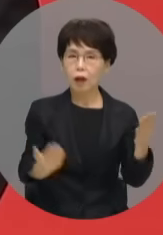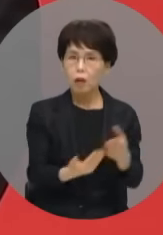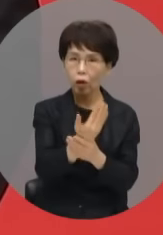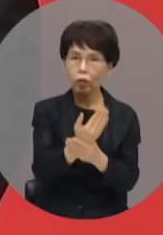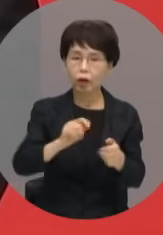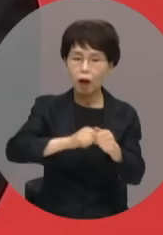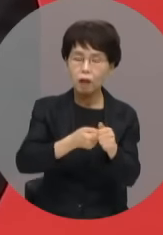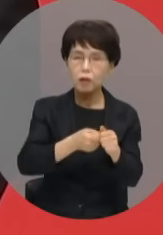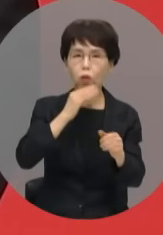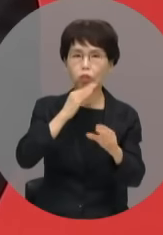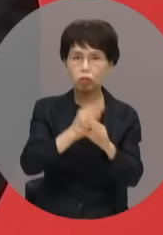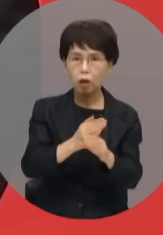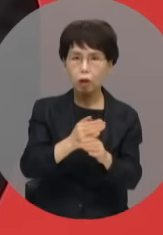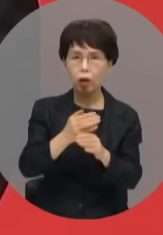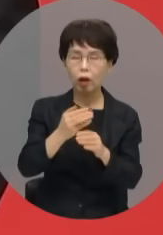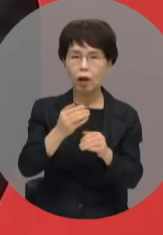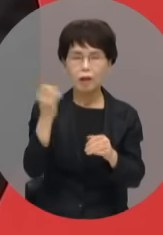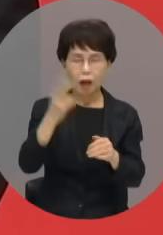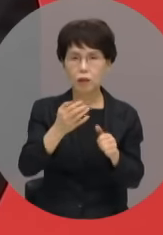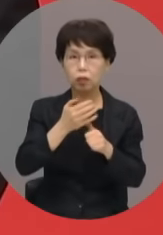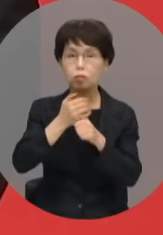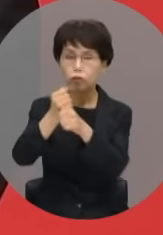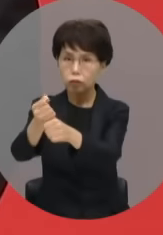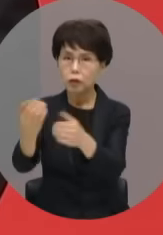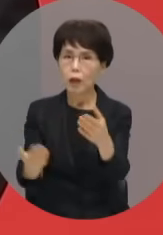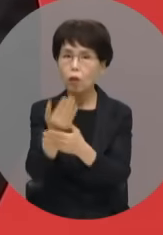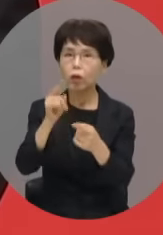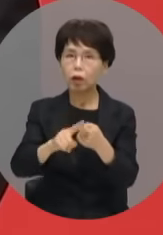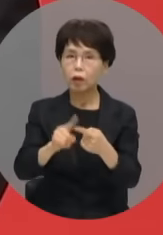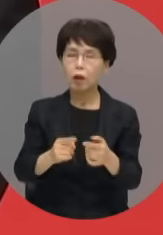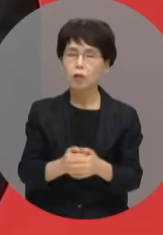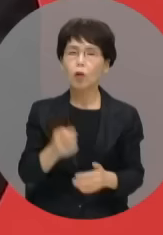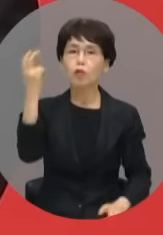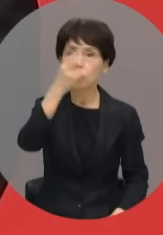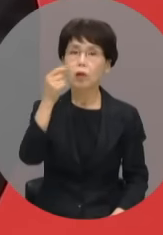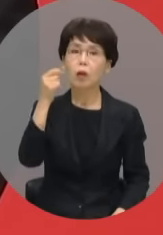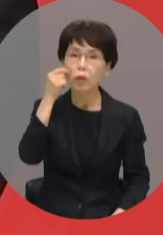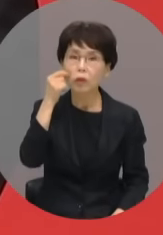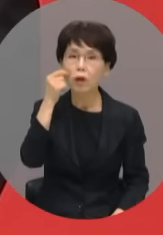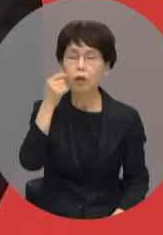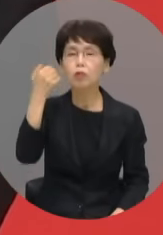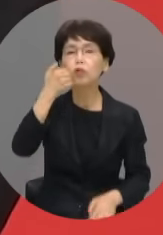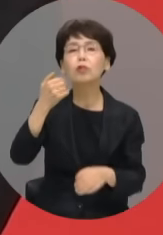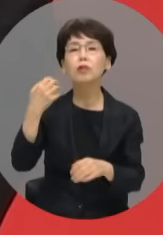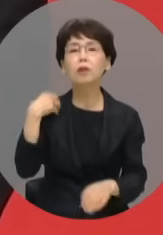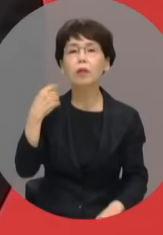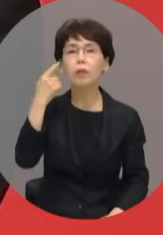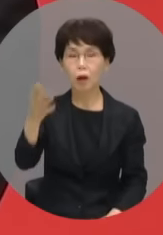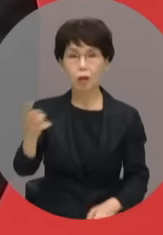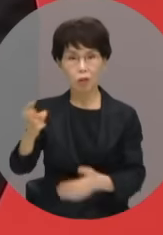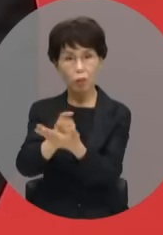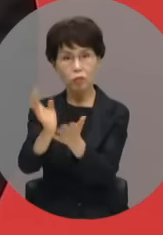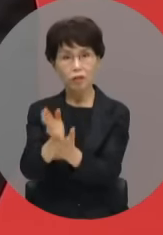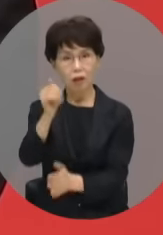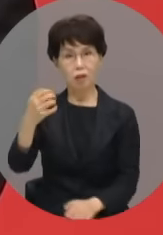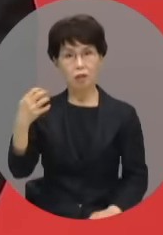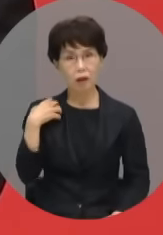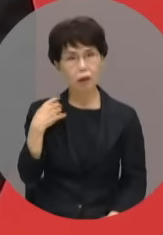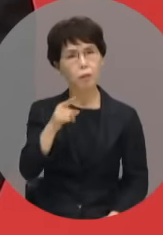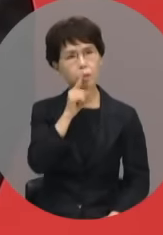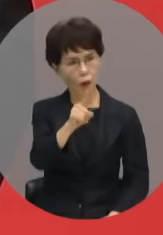대해서 감사원보다도 검찰이 늦었던 것 또는 아직까지 제대로 수사를 하지 못한 것 누구 그걸 책임입니까? 법무부 장관의 책임이라고